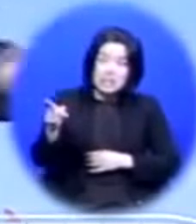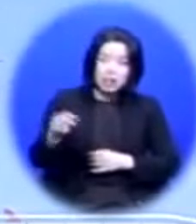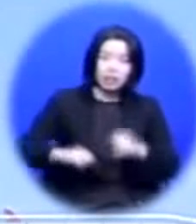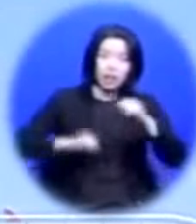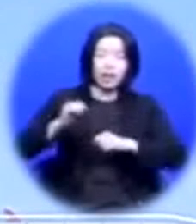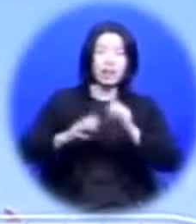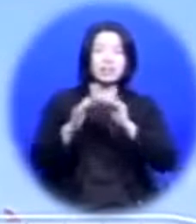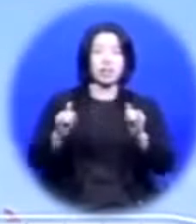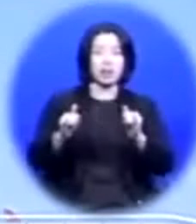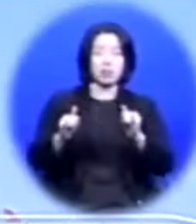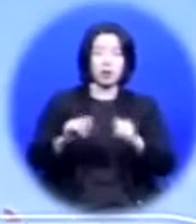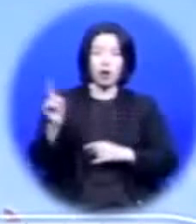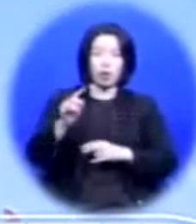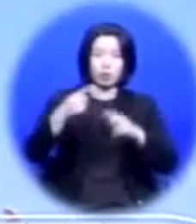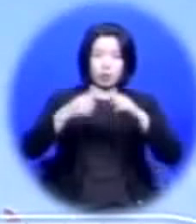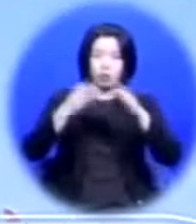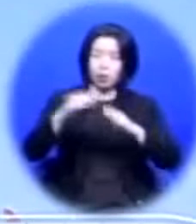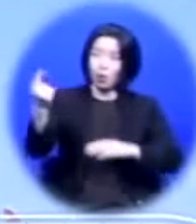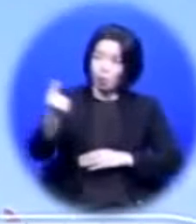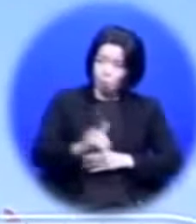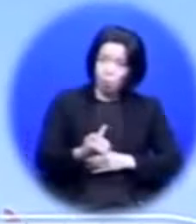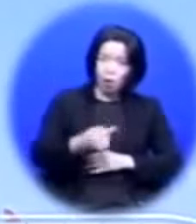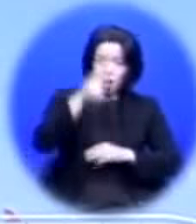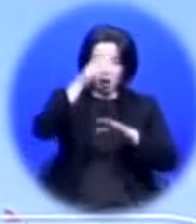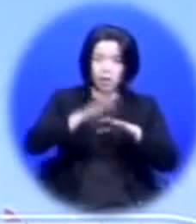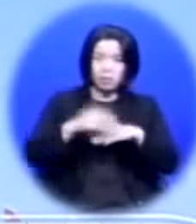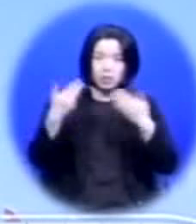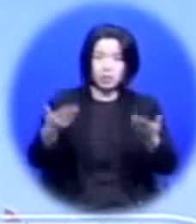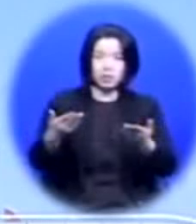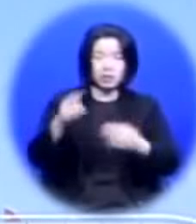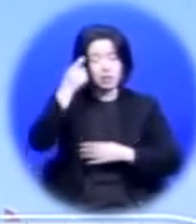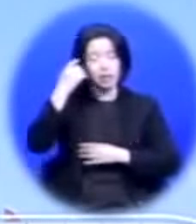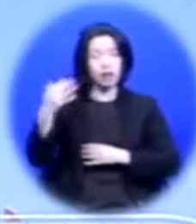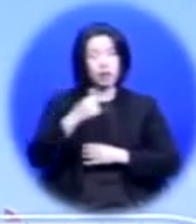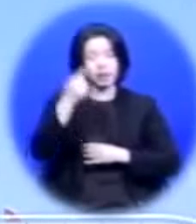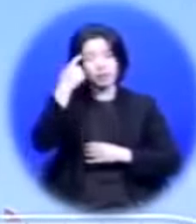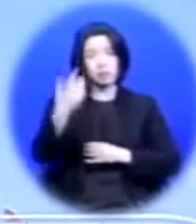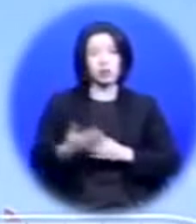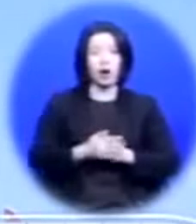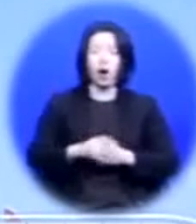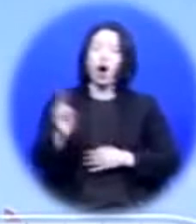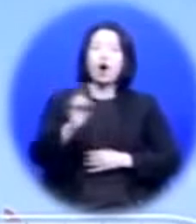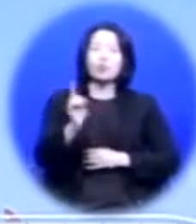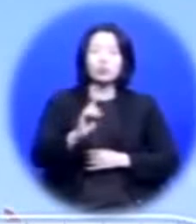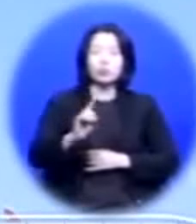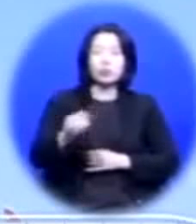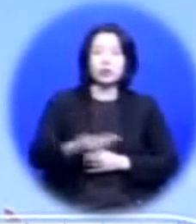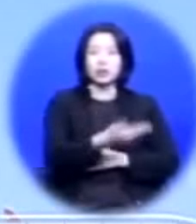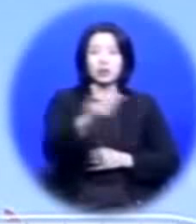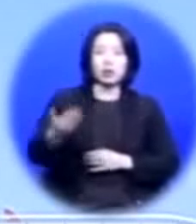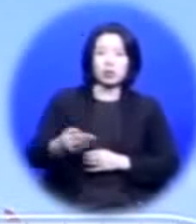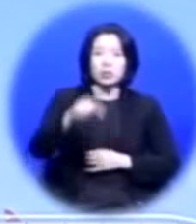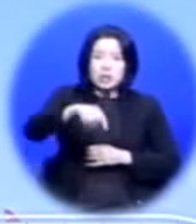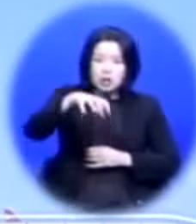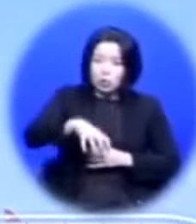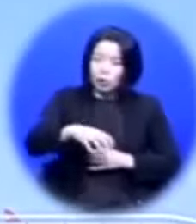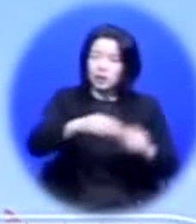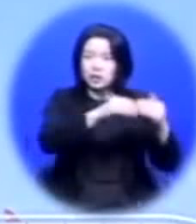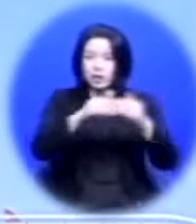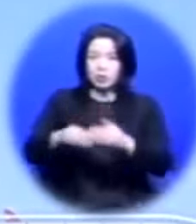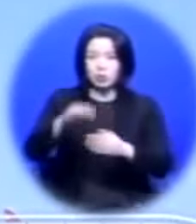사람이 어떻게 그 교회 나와 예배드릴 생각을 하셨습니까 무엇이 도대체 여러분을 여기까지 오게